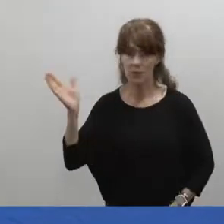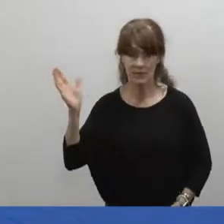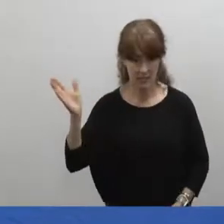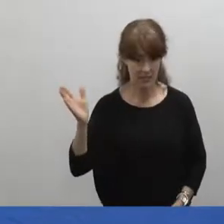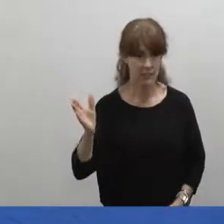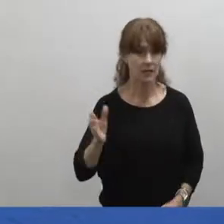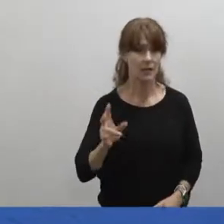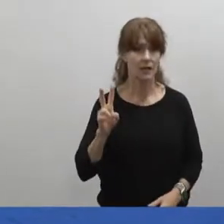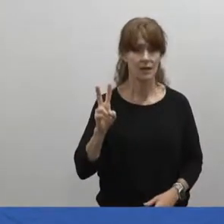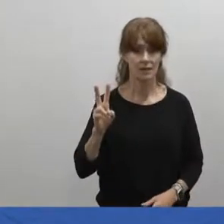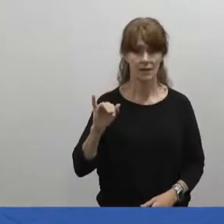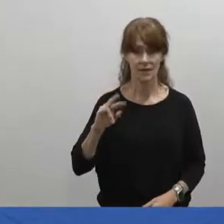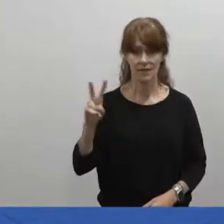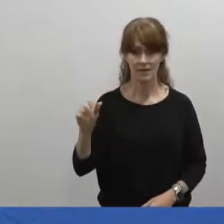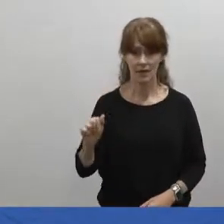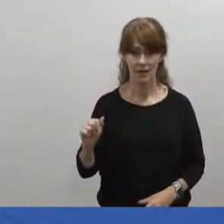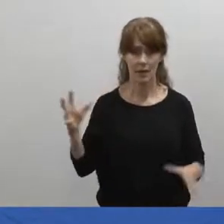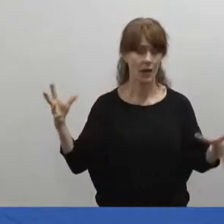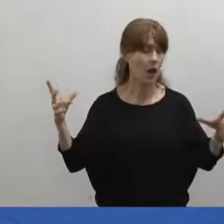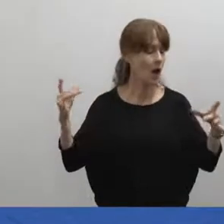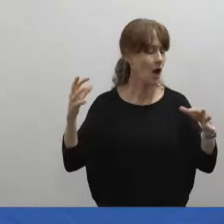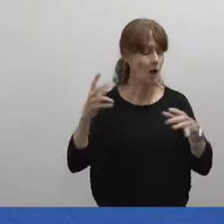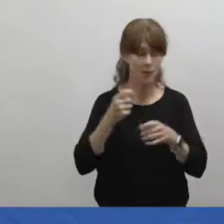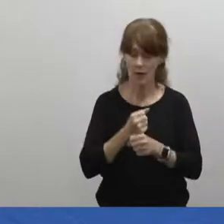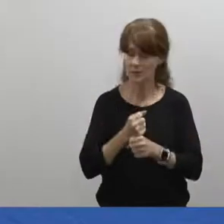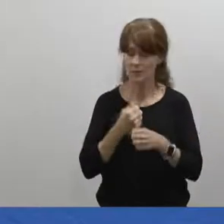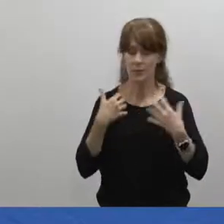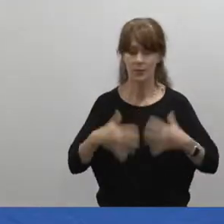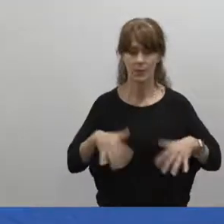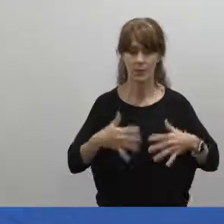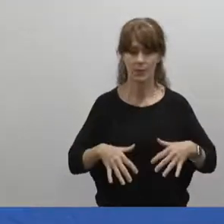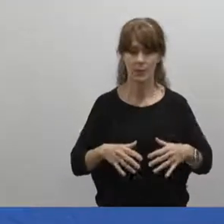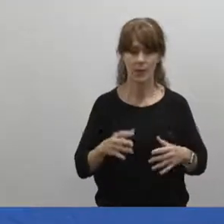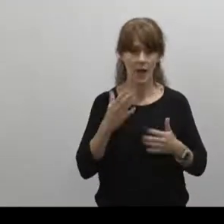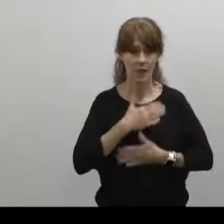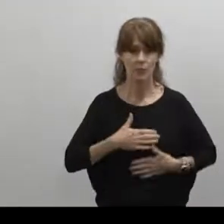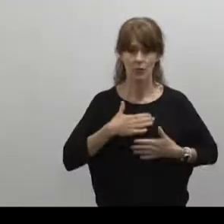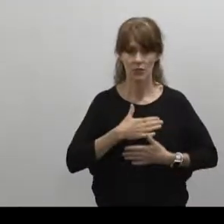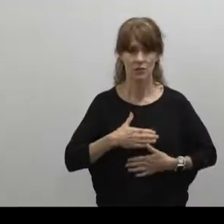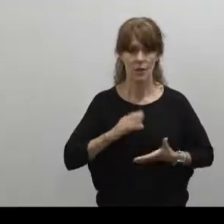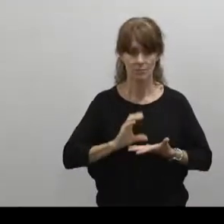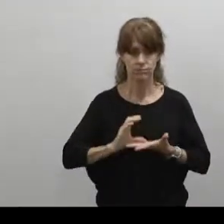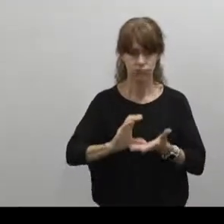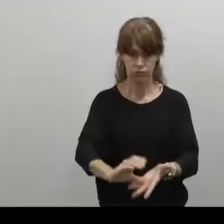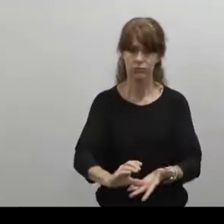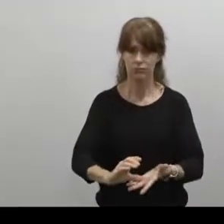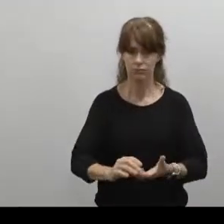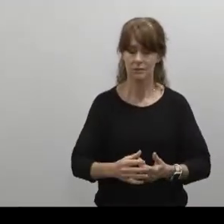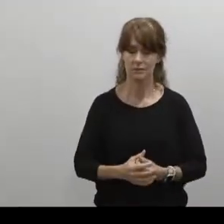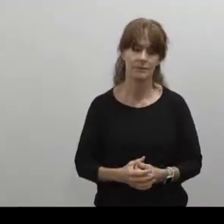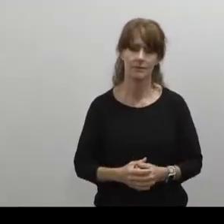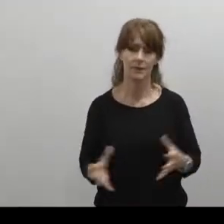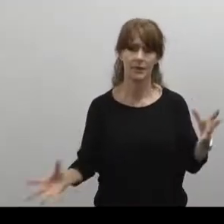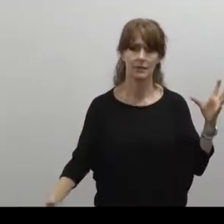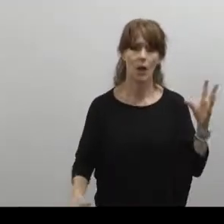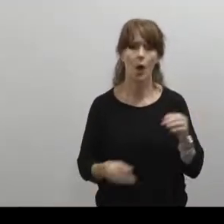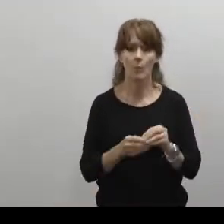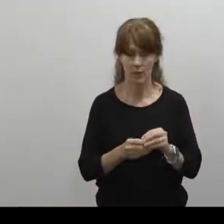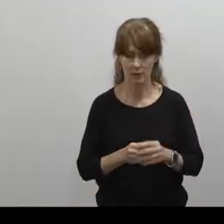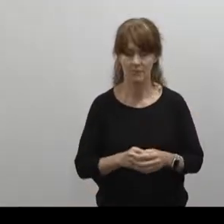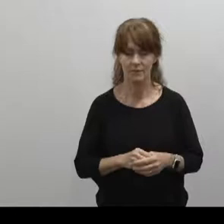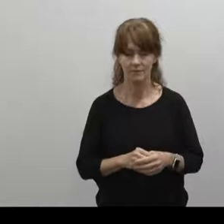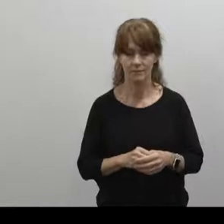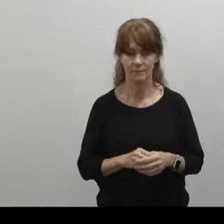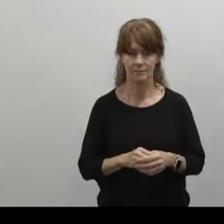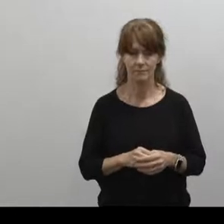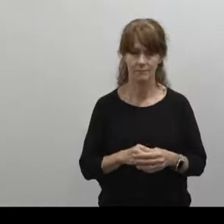nói ở cơn ở cấm đại bàn chào rùm thuộc bản bằng hai này hay kiếm ở quân đại bàn đại tạo kinh